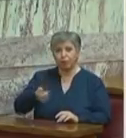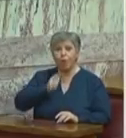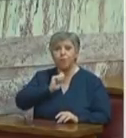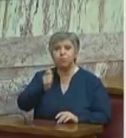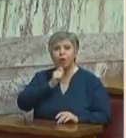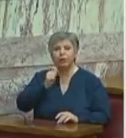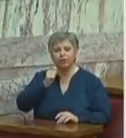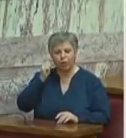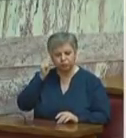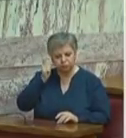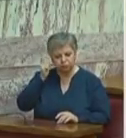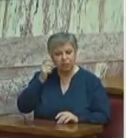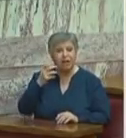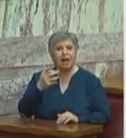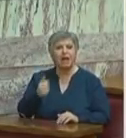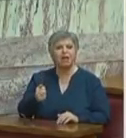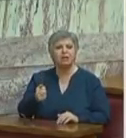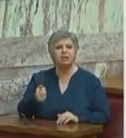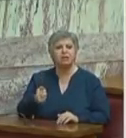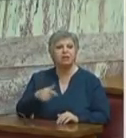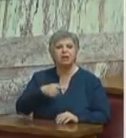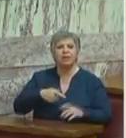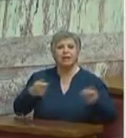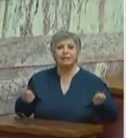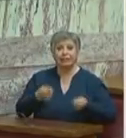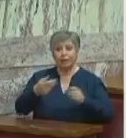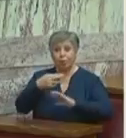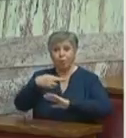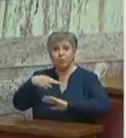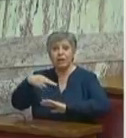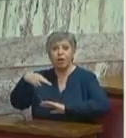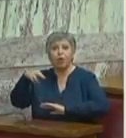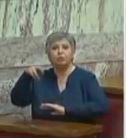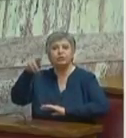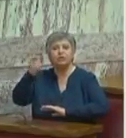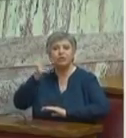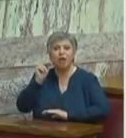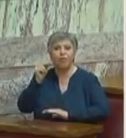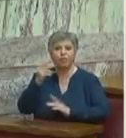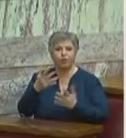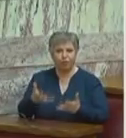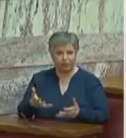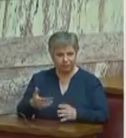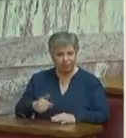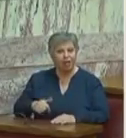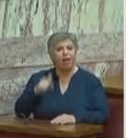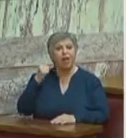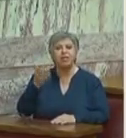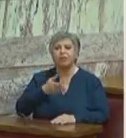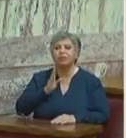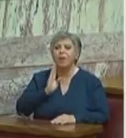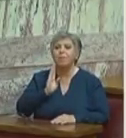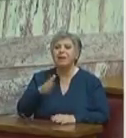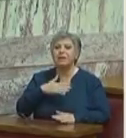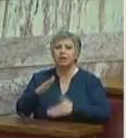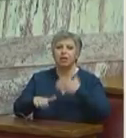σκοπιμότητα της τυχαίας συγκυριακής πλειοψηφίας της Βουλής σε θέματα κράτους δικαίου και ποινικής διαδικασίας. Θα